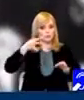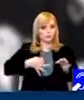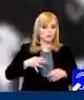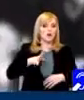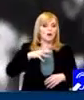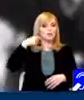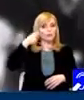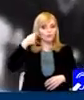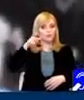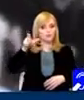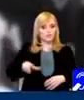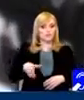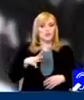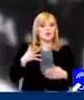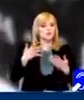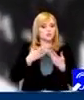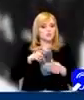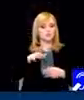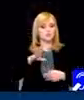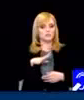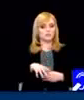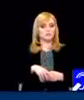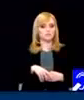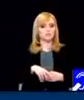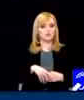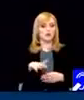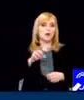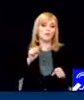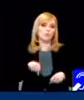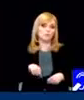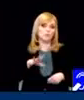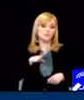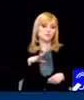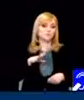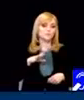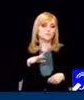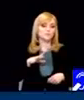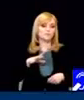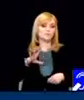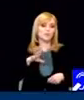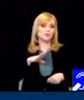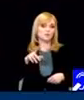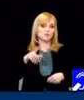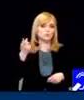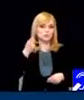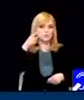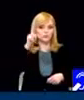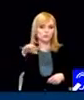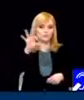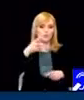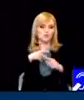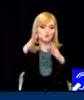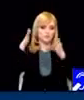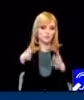un politician conservator, considerat de mulți germanofil. Probabil este cel mai necunoscut și cel mai nedreptățit politician din istoria noastră.